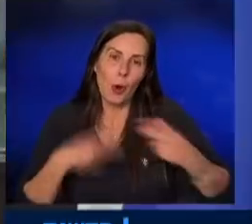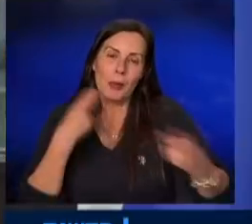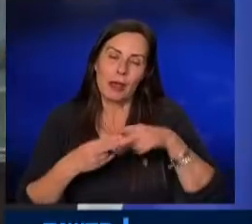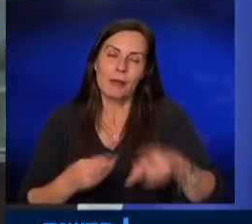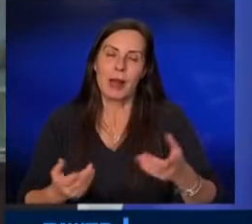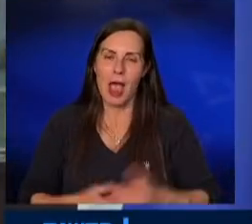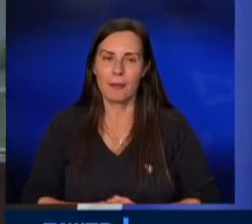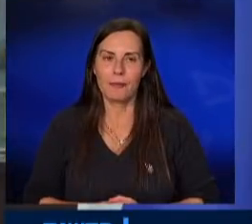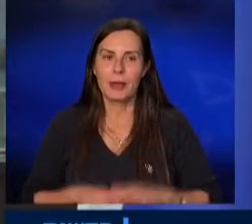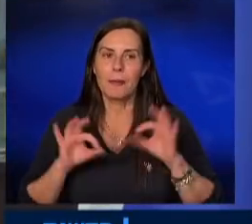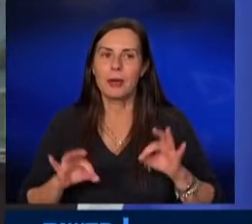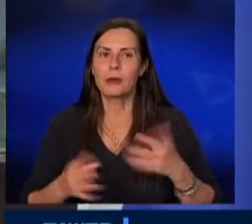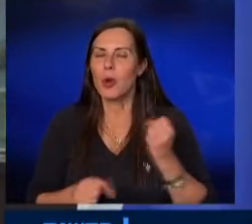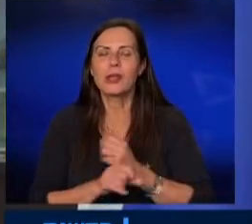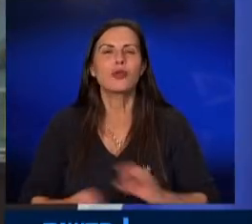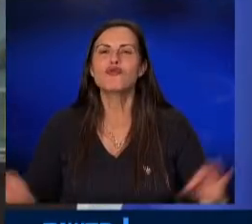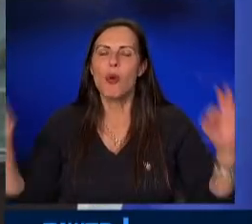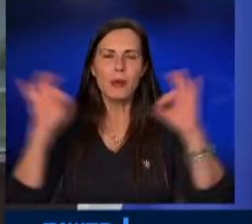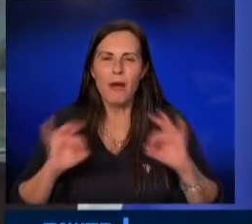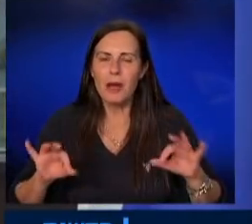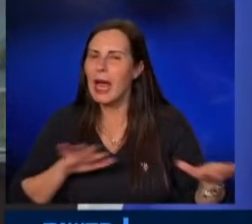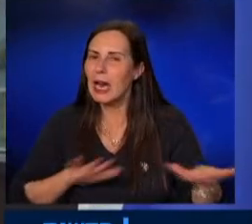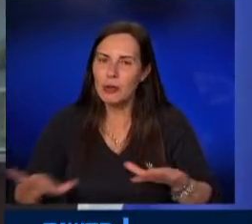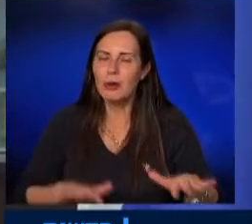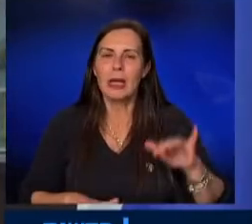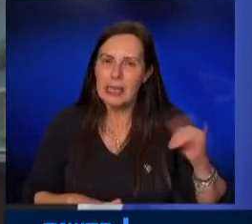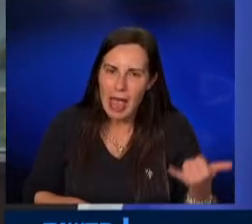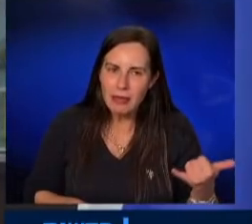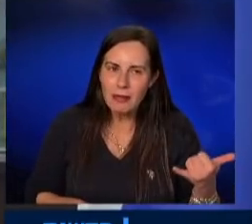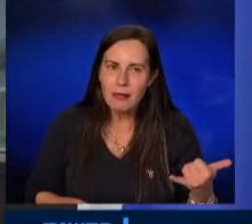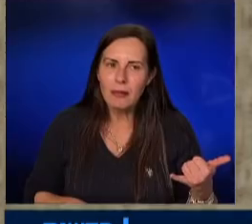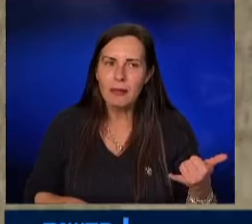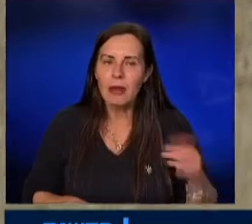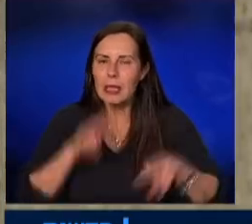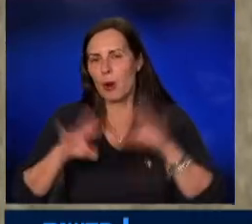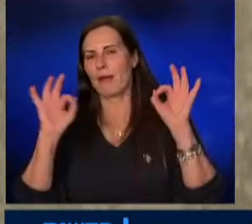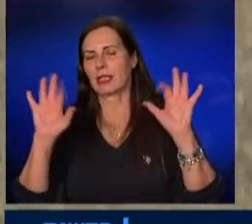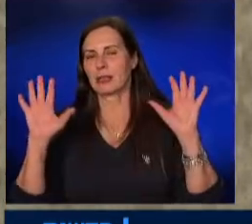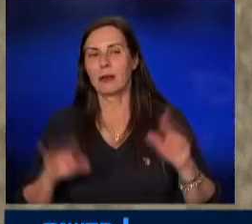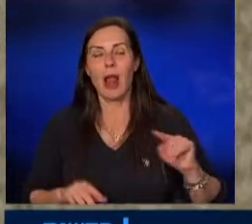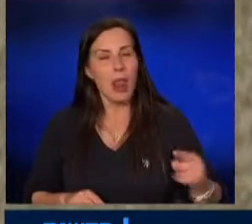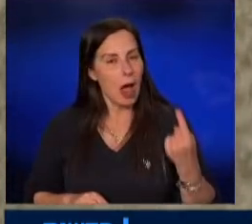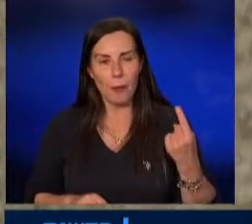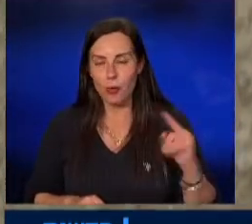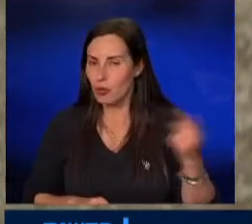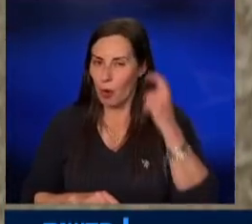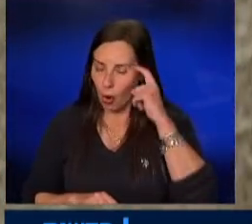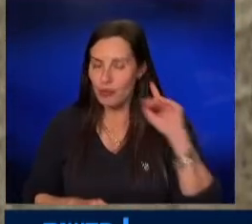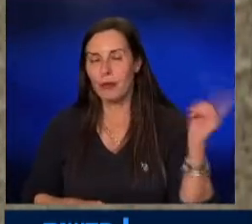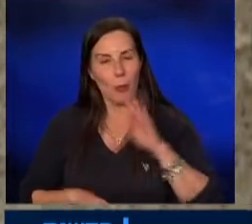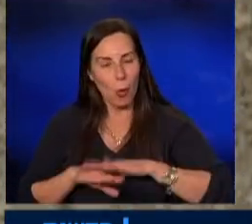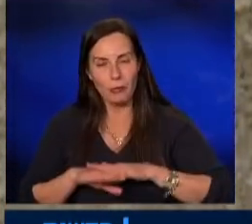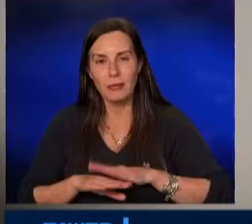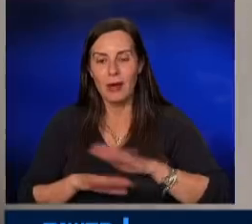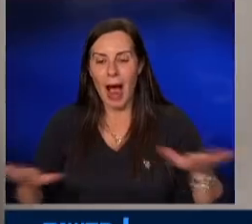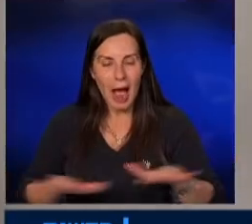אליה. למעשה לא נעשה כלום, רעידות אדמה כן, טיפול כלום. ולמרות תמימות הדעים בקרב המומחים